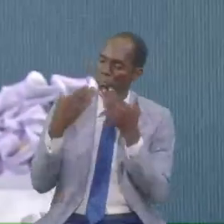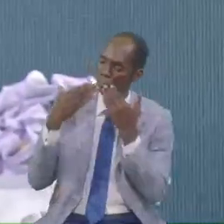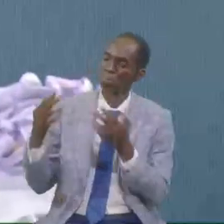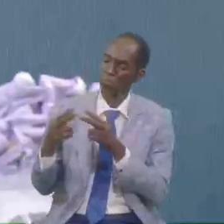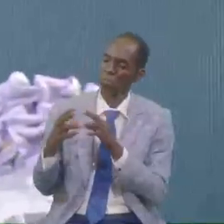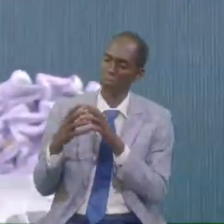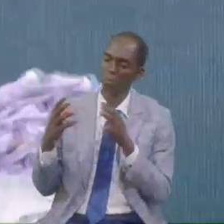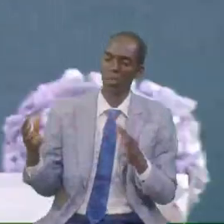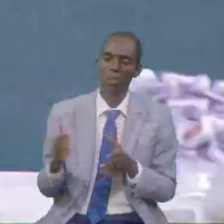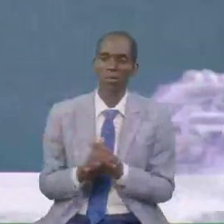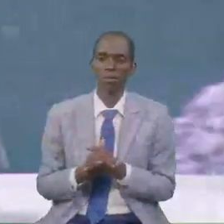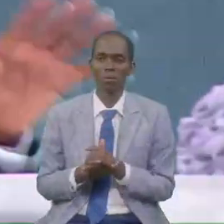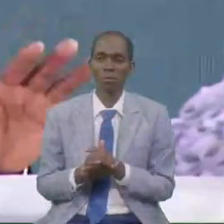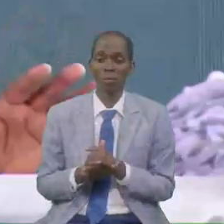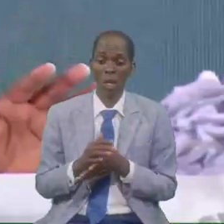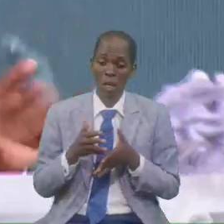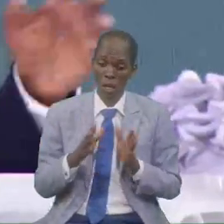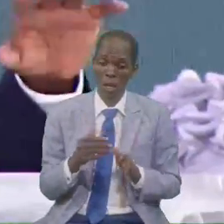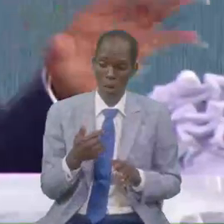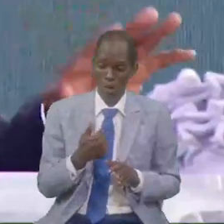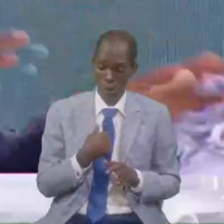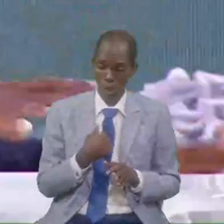Merci beaucoup.